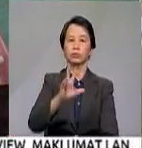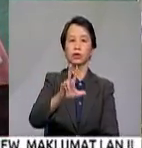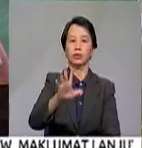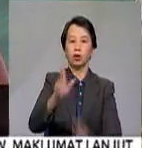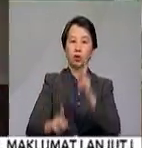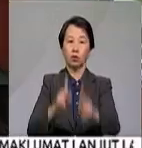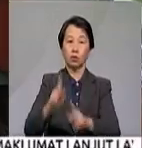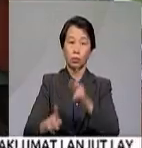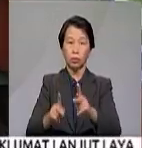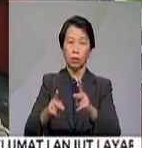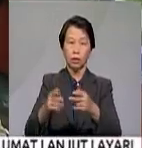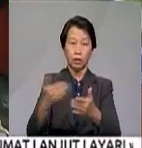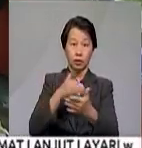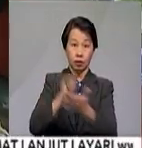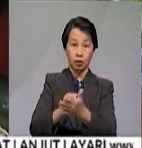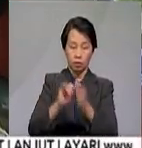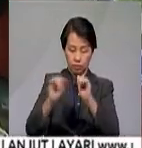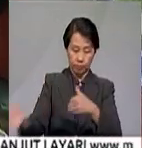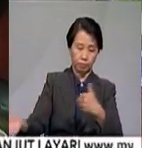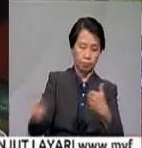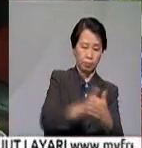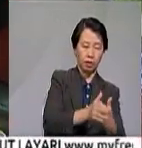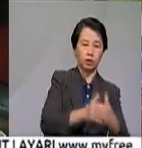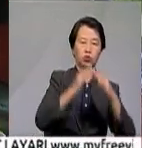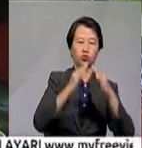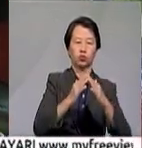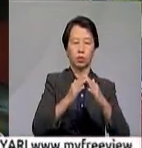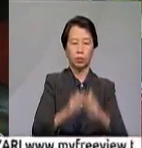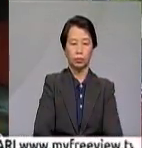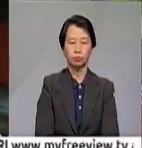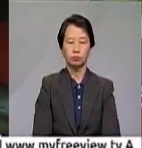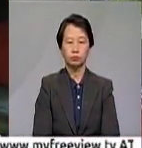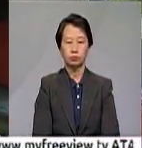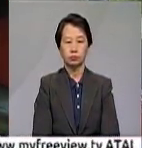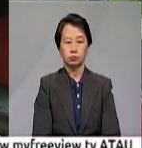penduduk terjejas sebelum ini sudah dibenarkan pulang ke rumah masing-masing.